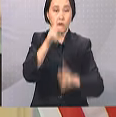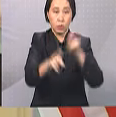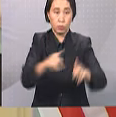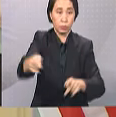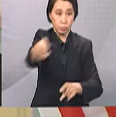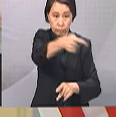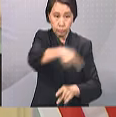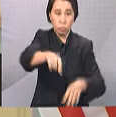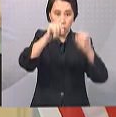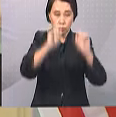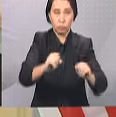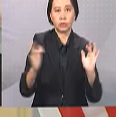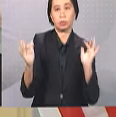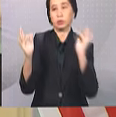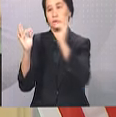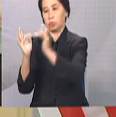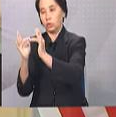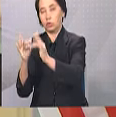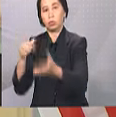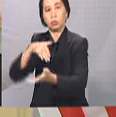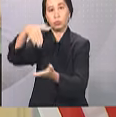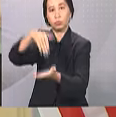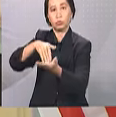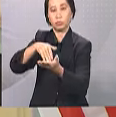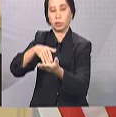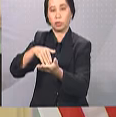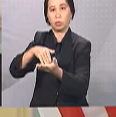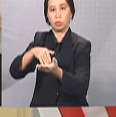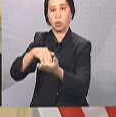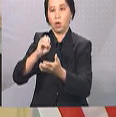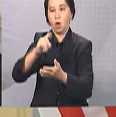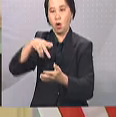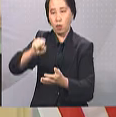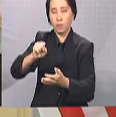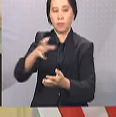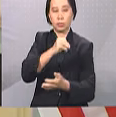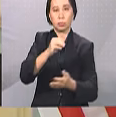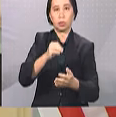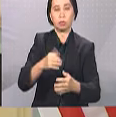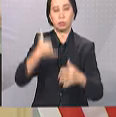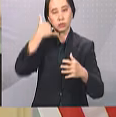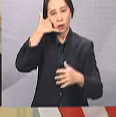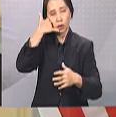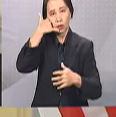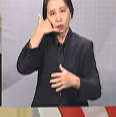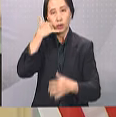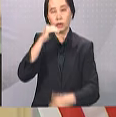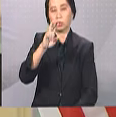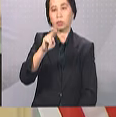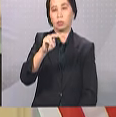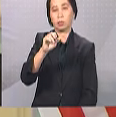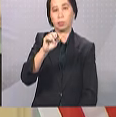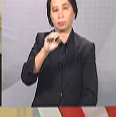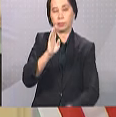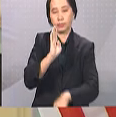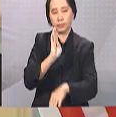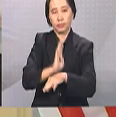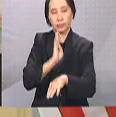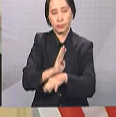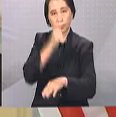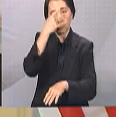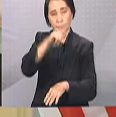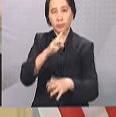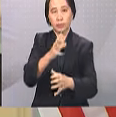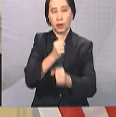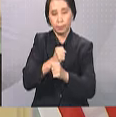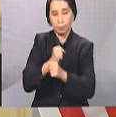juga boleh menghubungi pusat operasi dan juga talian bantuan bencana daerah Gombak tadi untuk